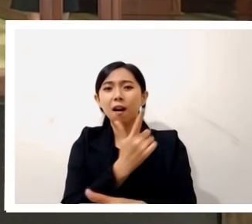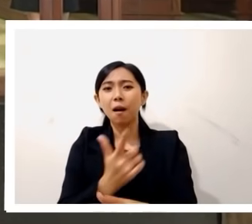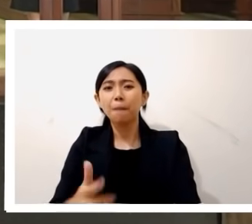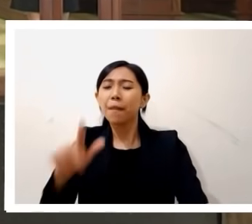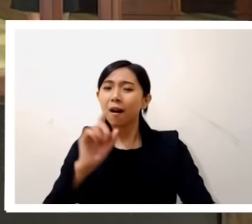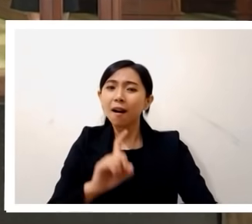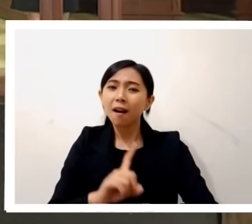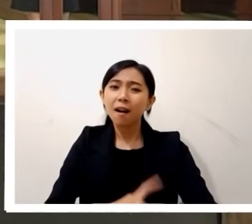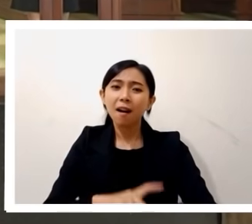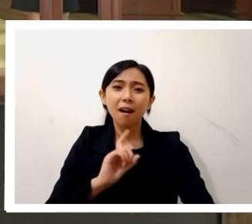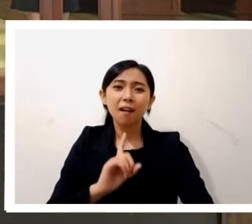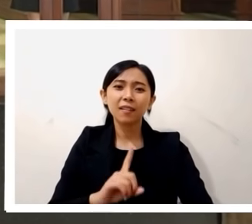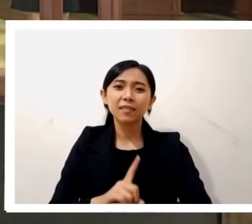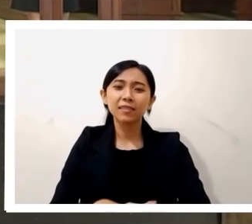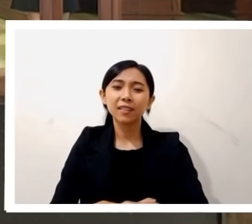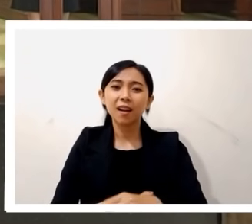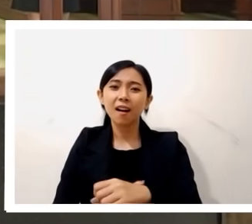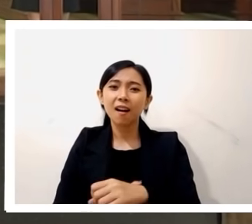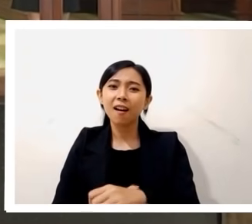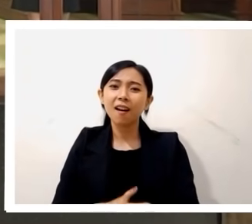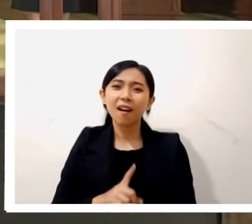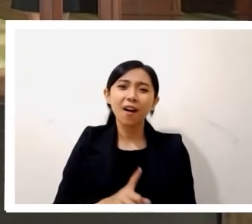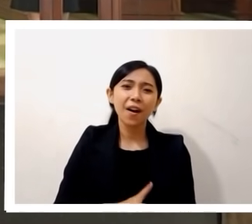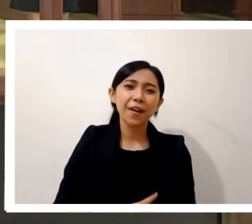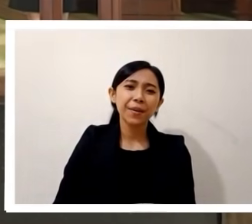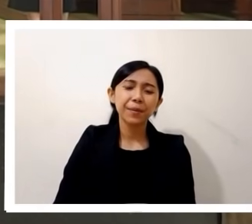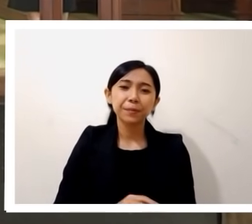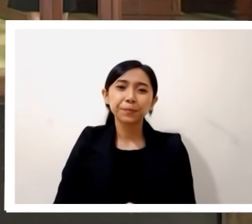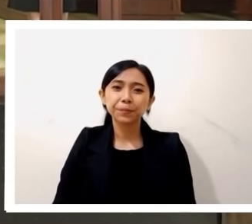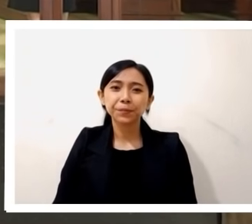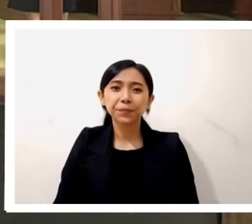sepanjang masa.